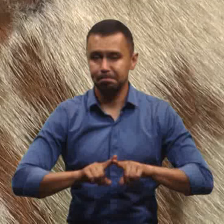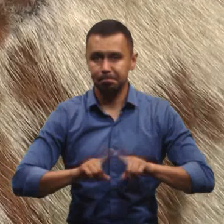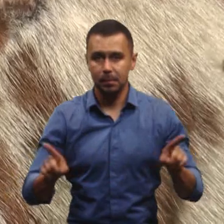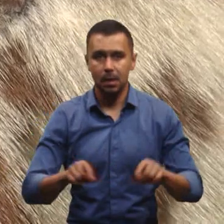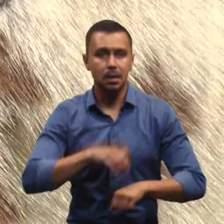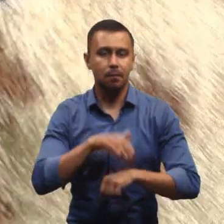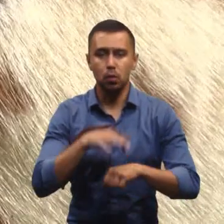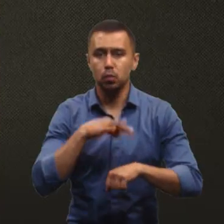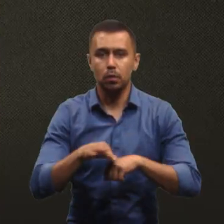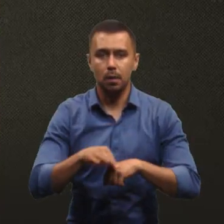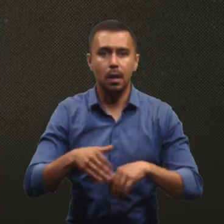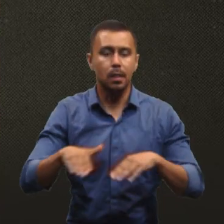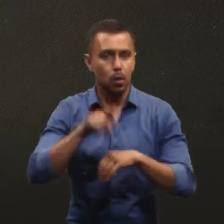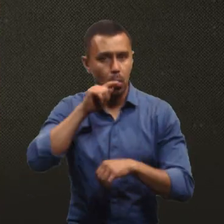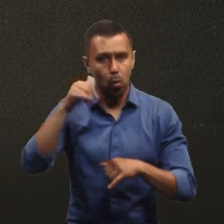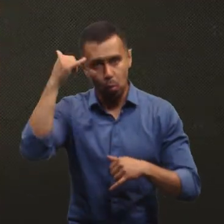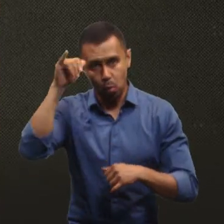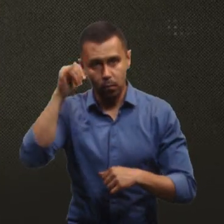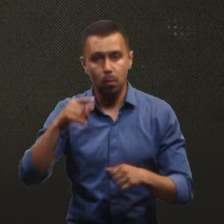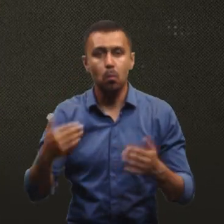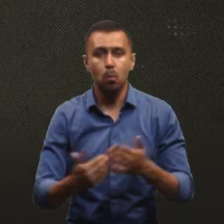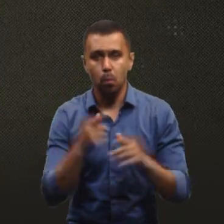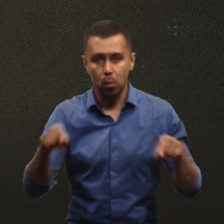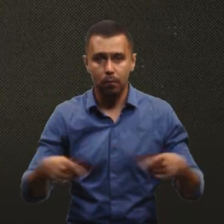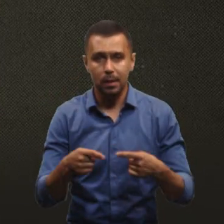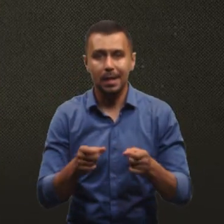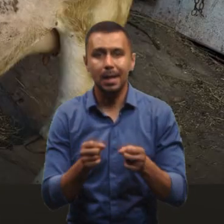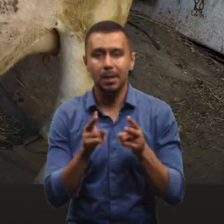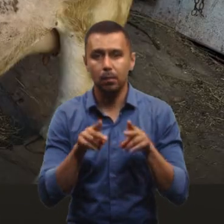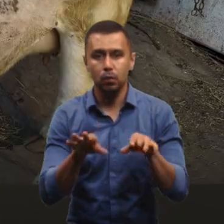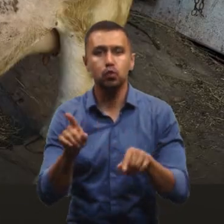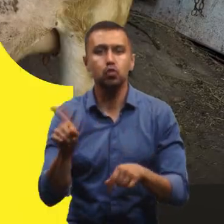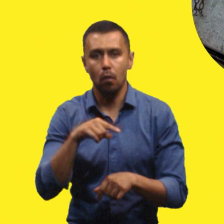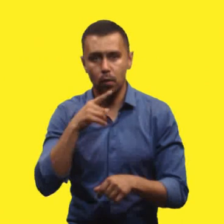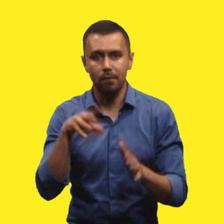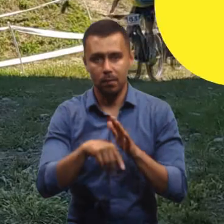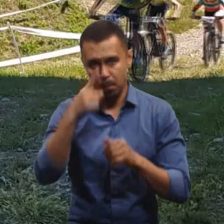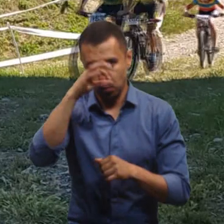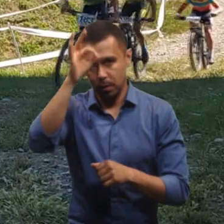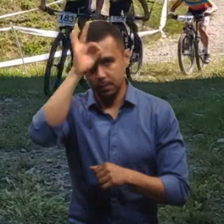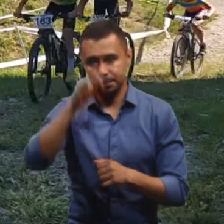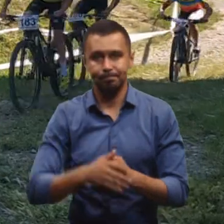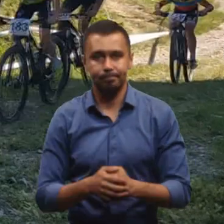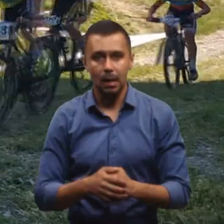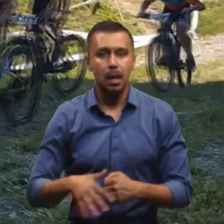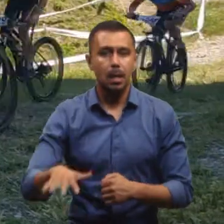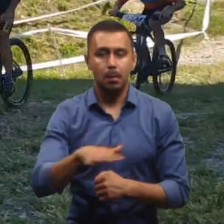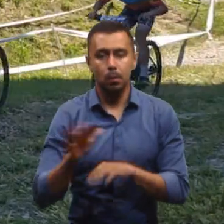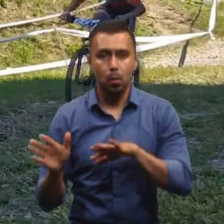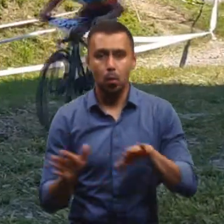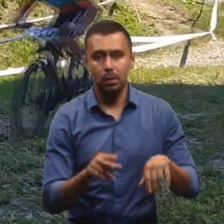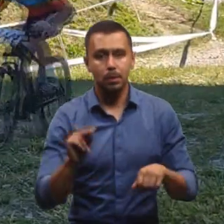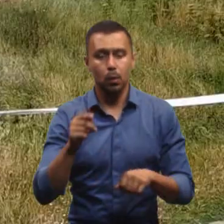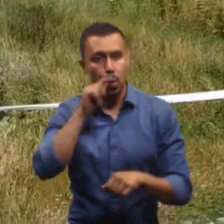За фактом знущання над коровою в Антонінах поновили кримінальне провадження. Що кажуть у поліції? На Хмельниччині проходить